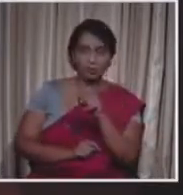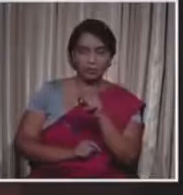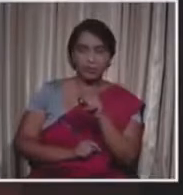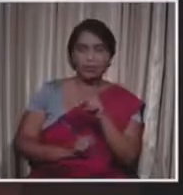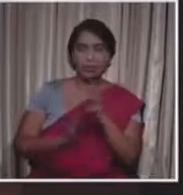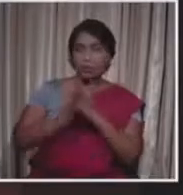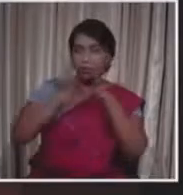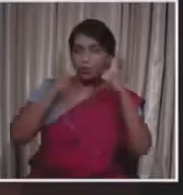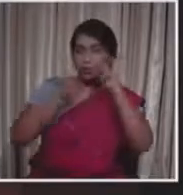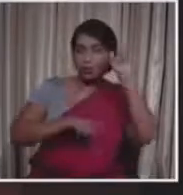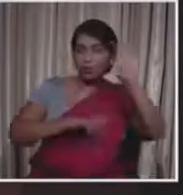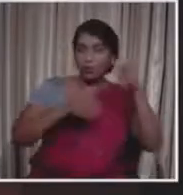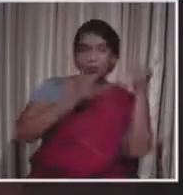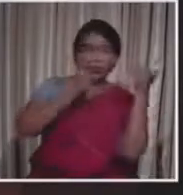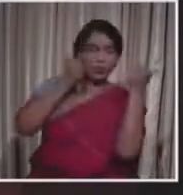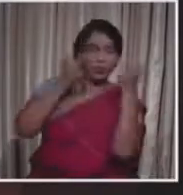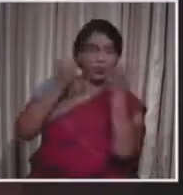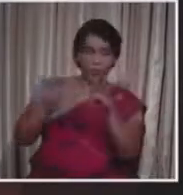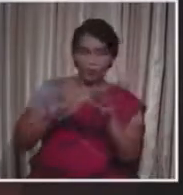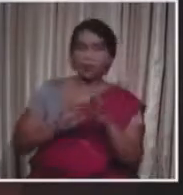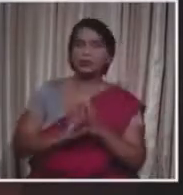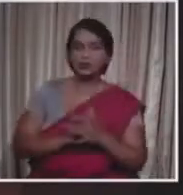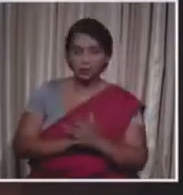මහා ජන විරෝධයක් නිර්මාණය වෙලා